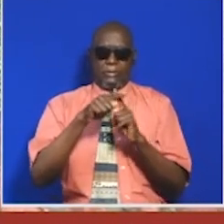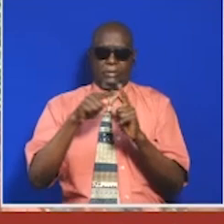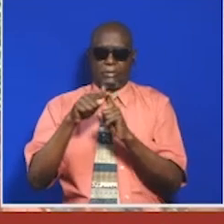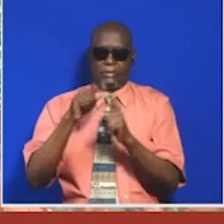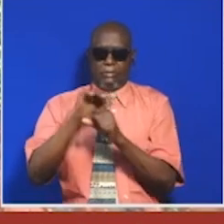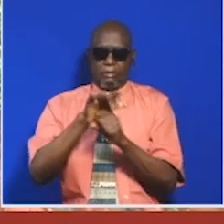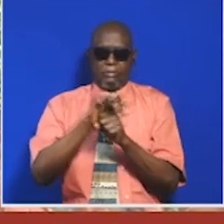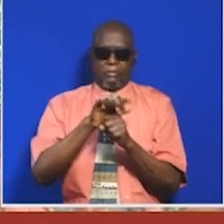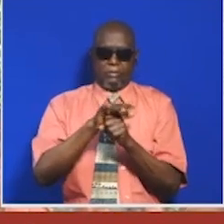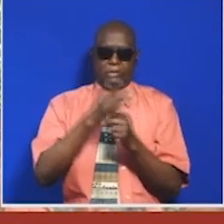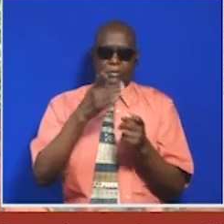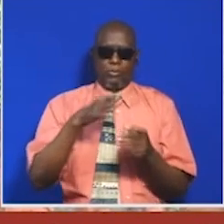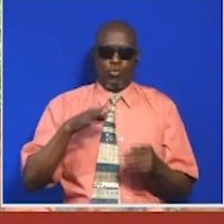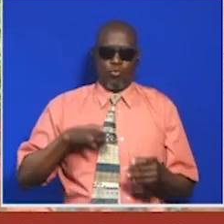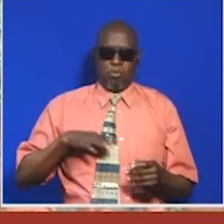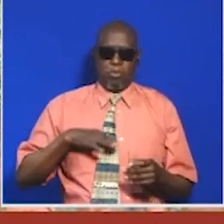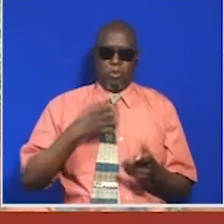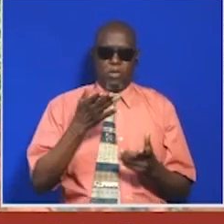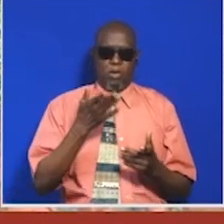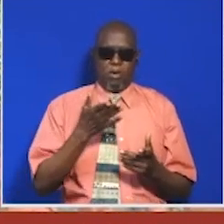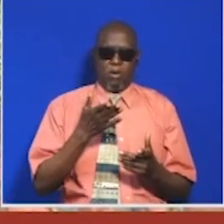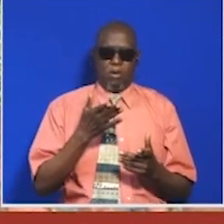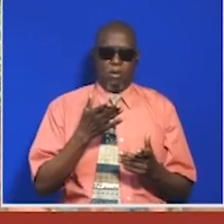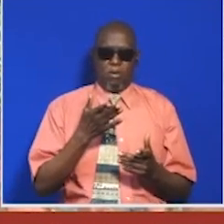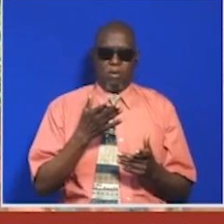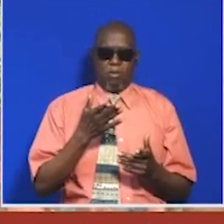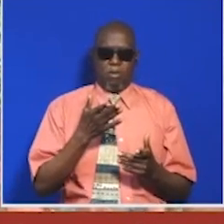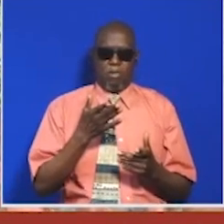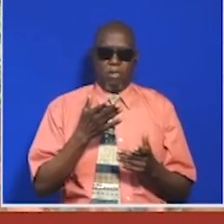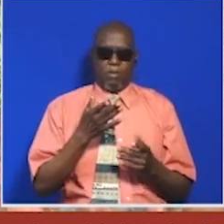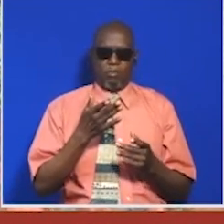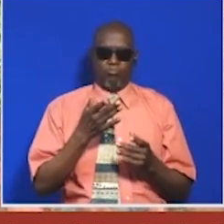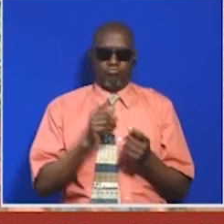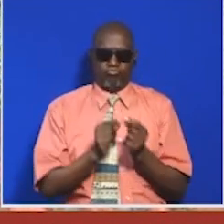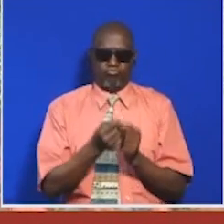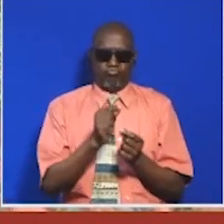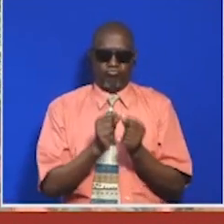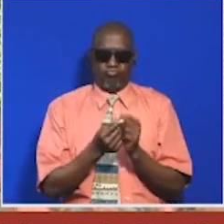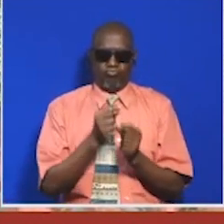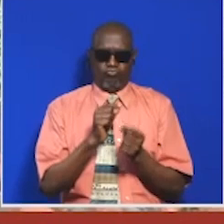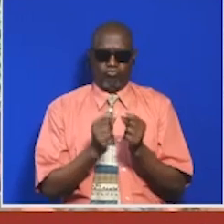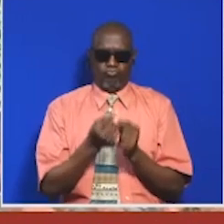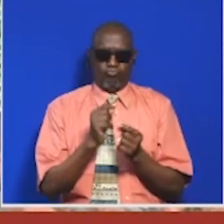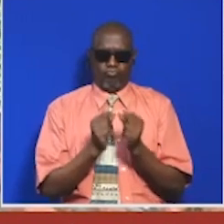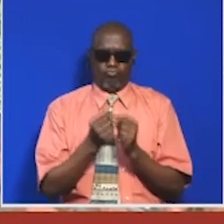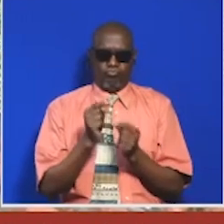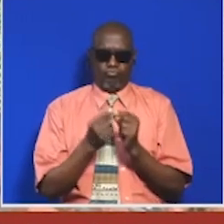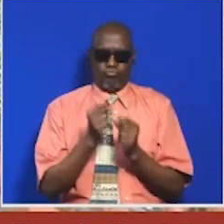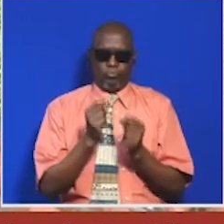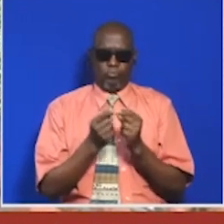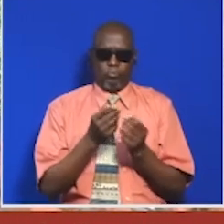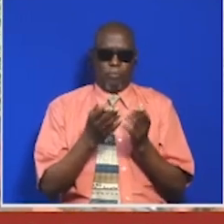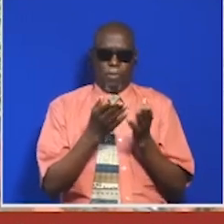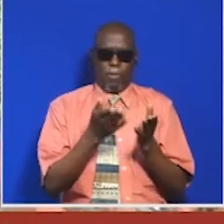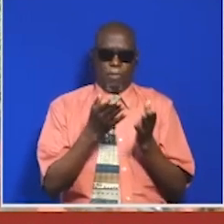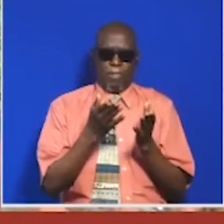Nimeambiwa kuna hata wamama walikuwa wanatengeneza gold yao, hii mambo ya alluvial gold inapatikananga